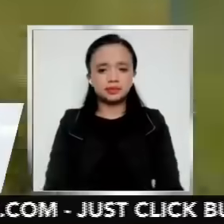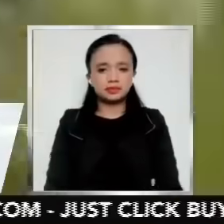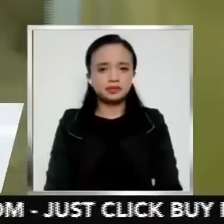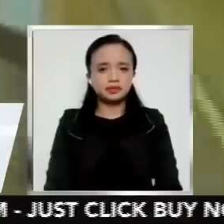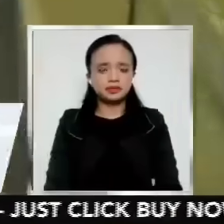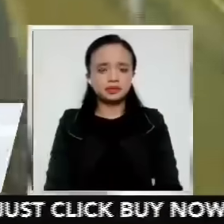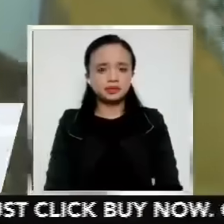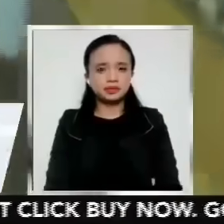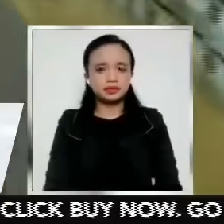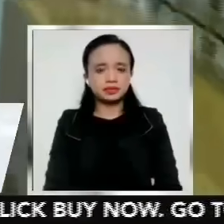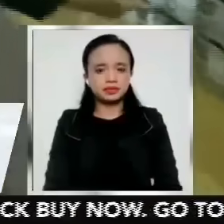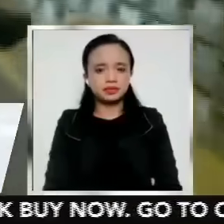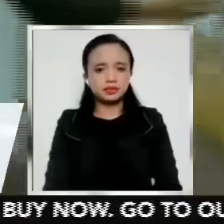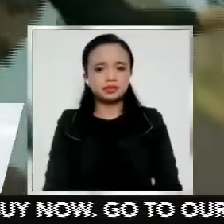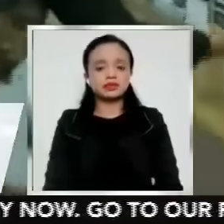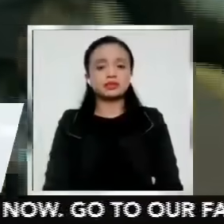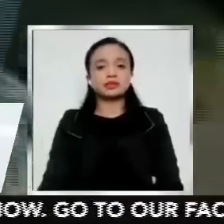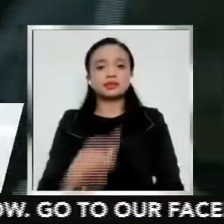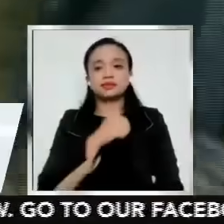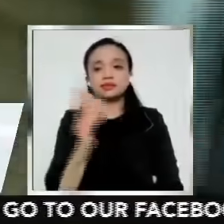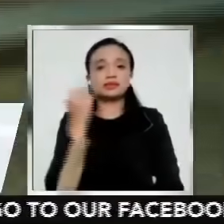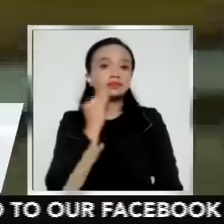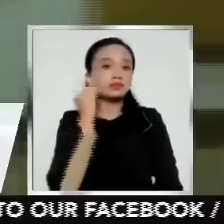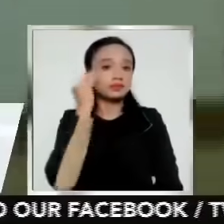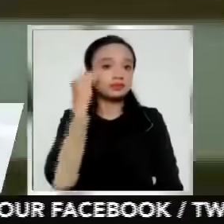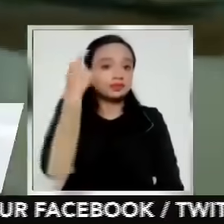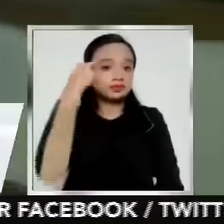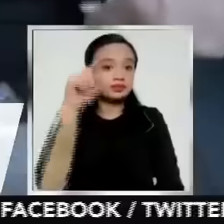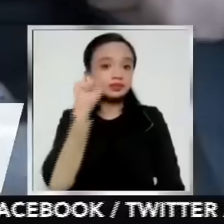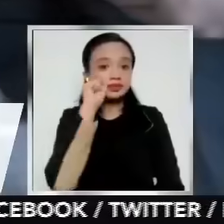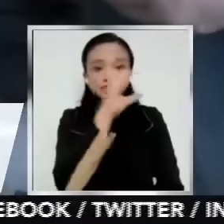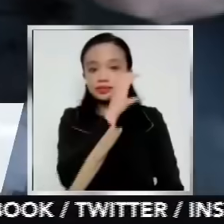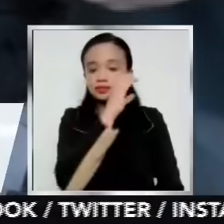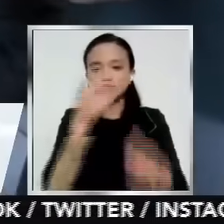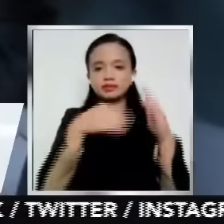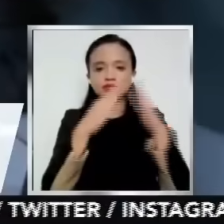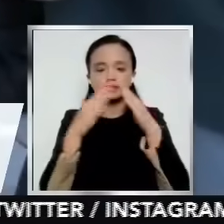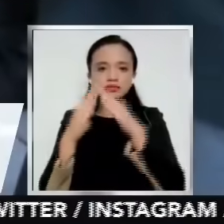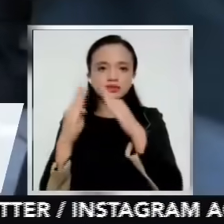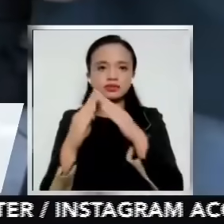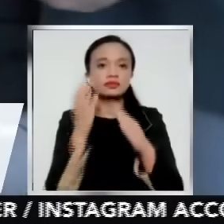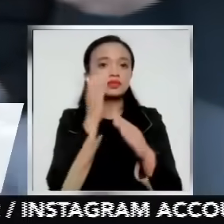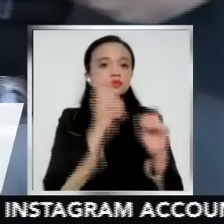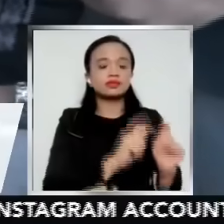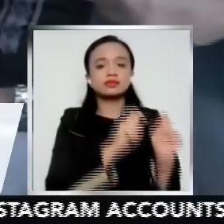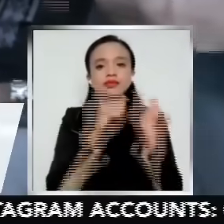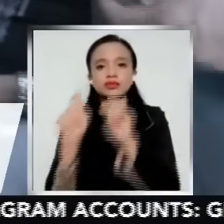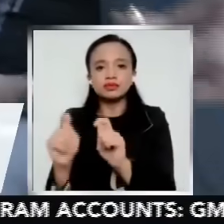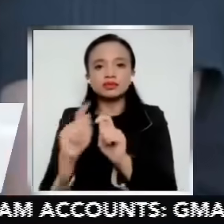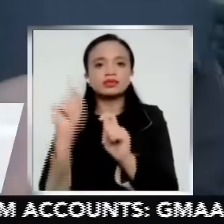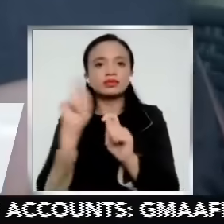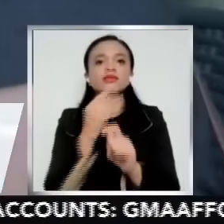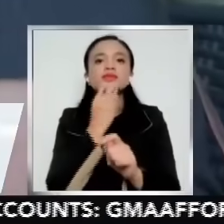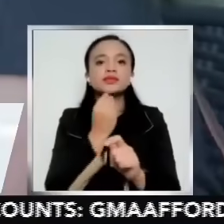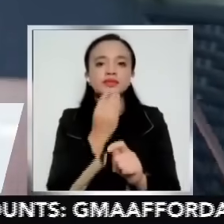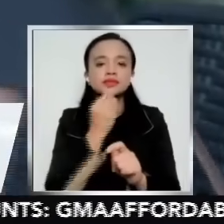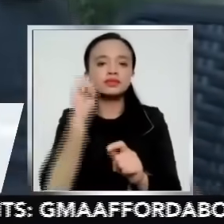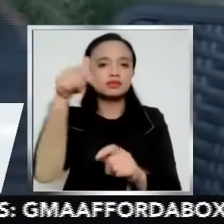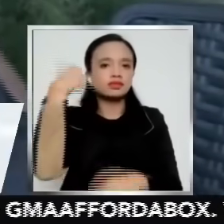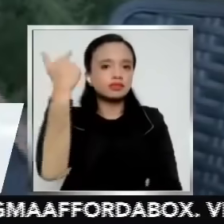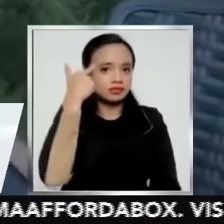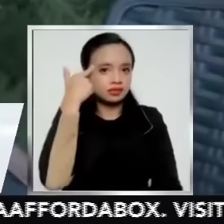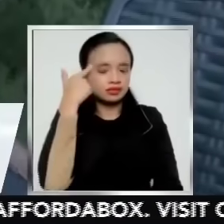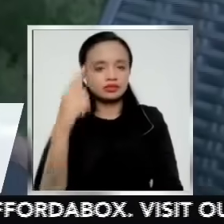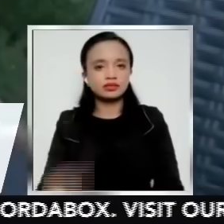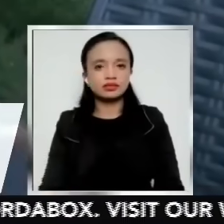good. Sa isang home for seniors sa Jerusalem, inilipat sina Camille at Nitsa ng Israeli government na nagpugay